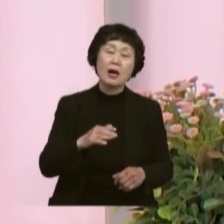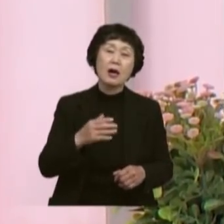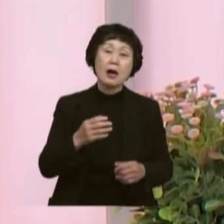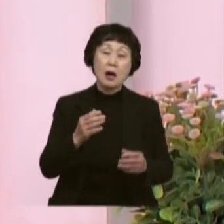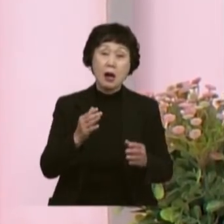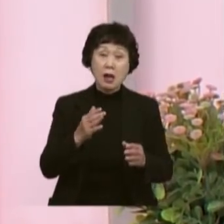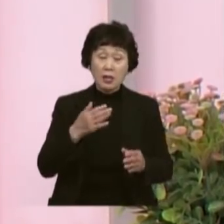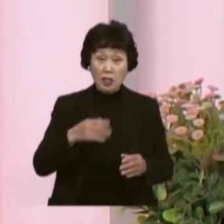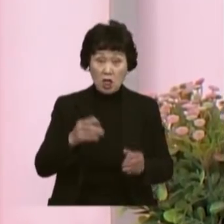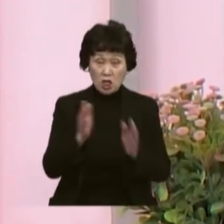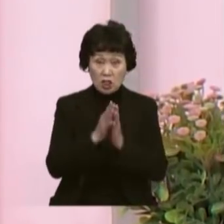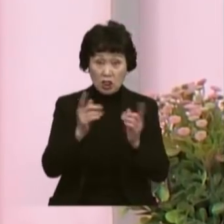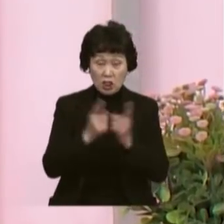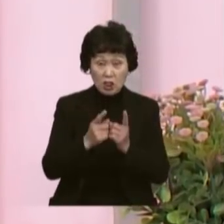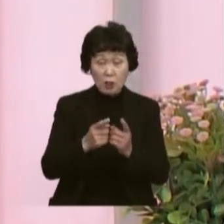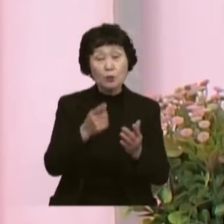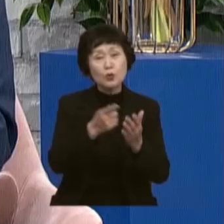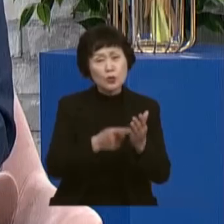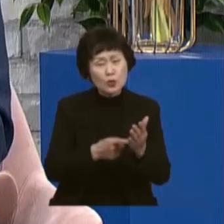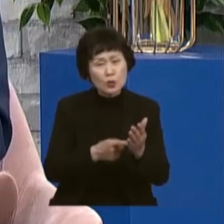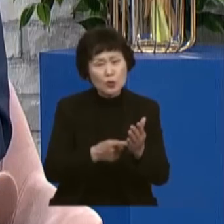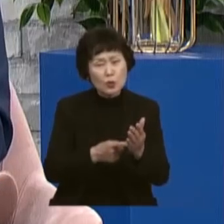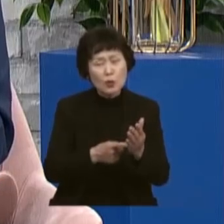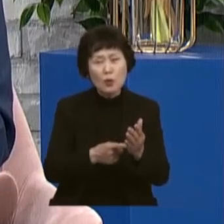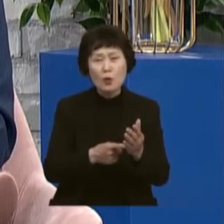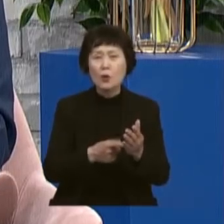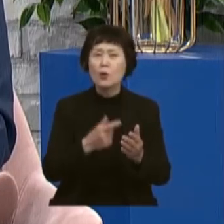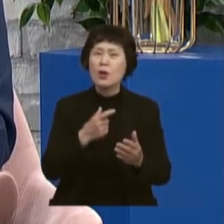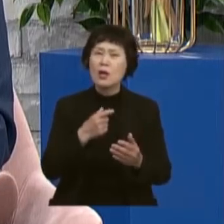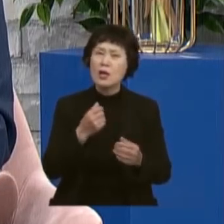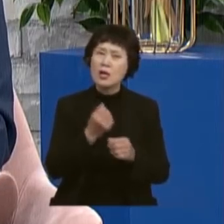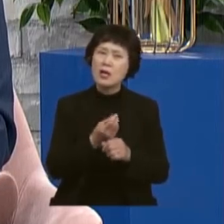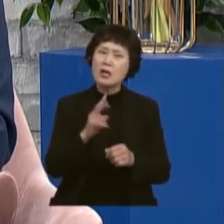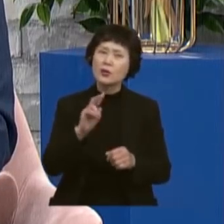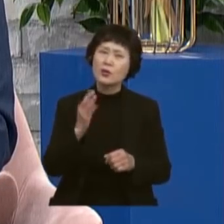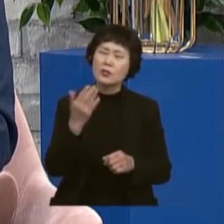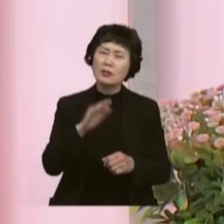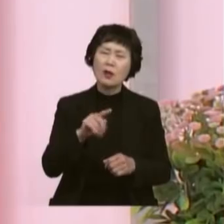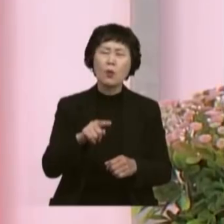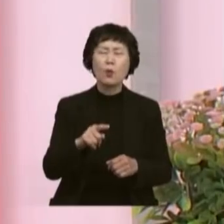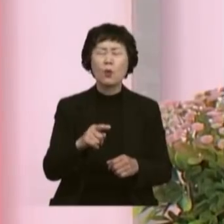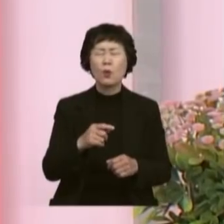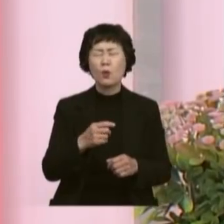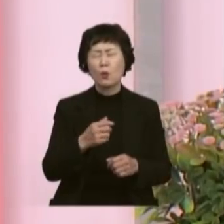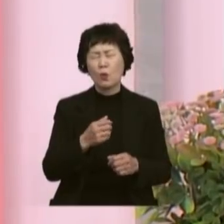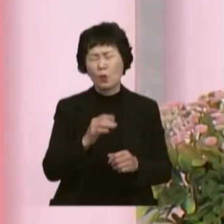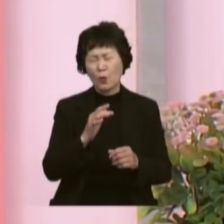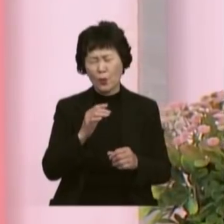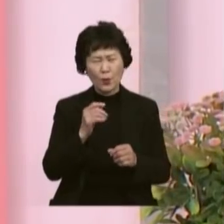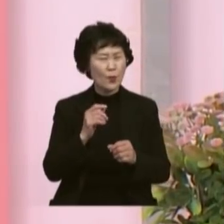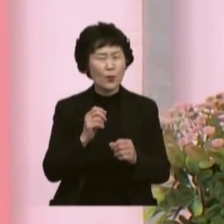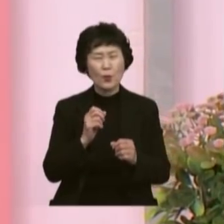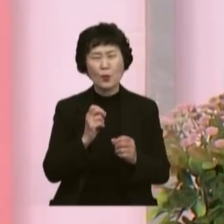방법 말고는 자기가 아빠를 살릴 수가 없으니까. 방법이 없으니까 진짜. 그 제가 생각해 보면서 아